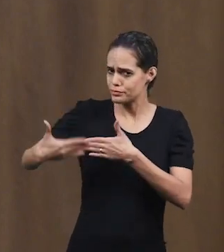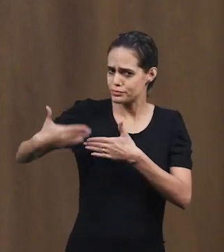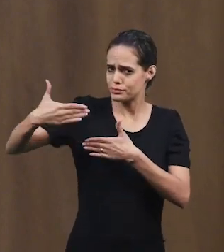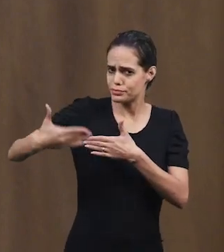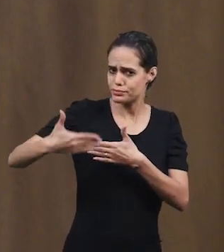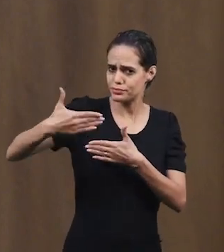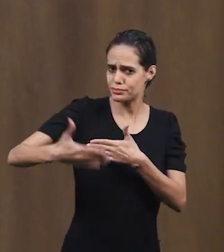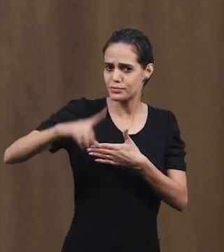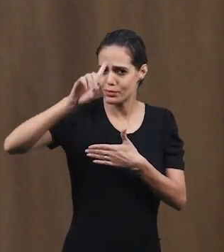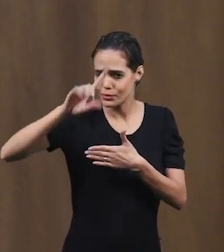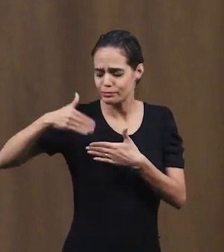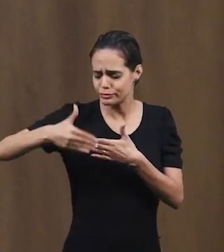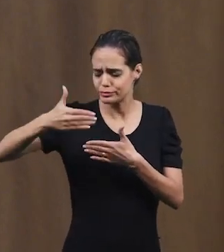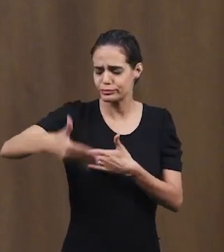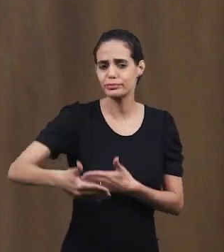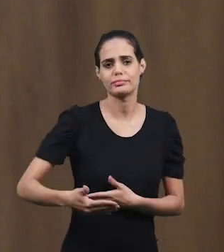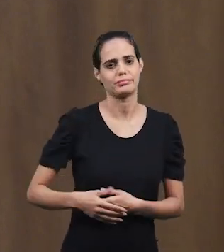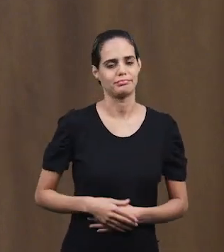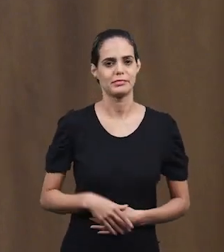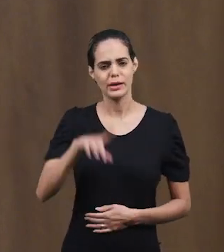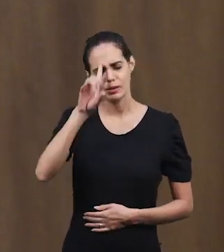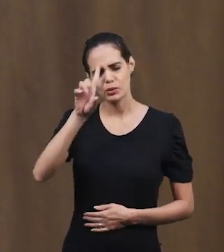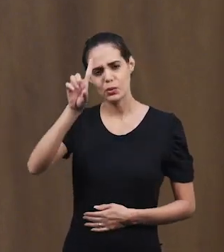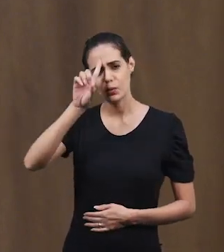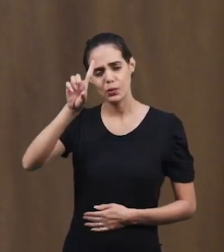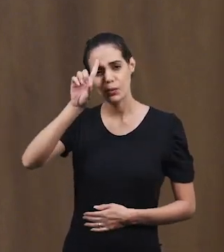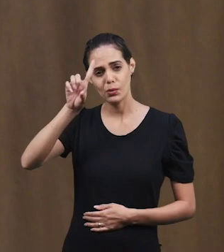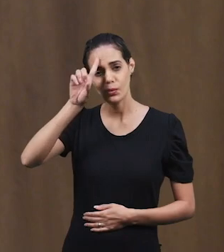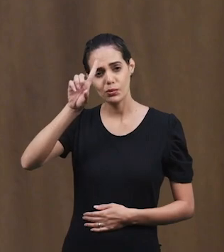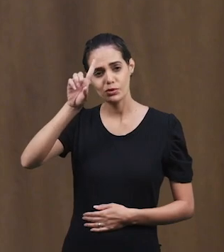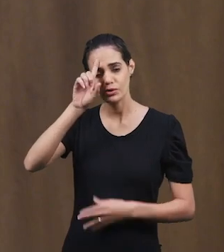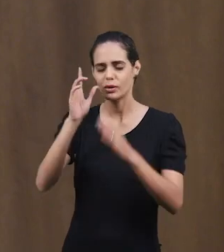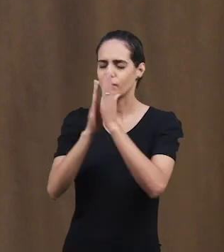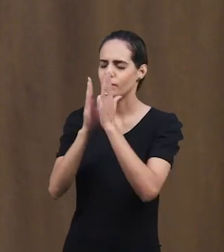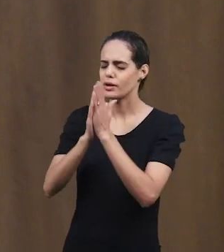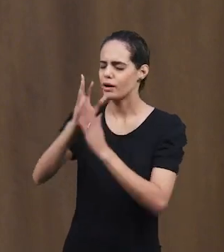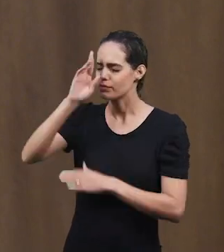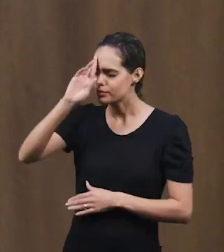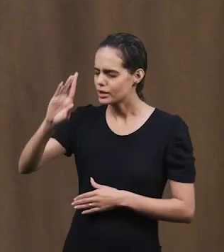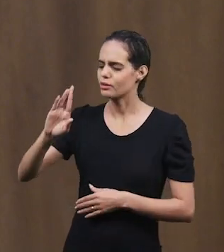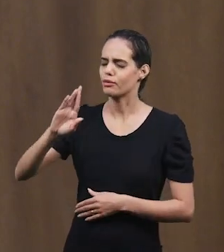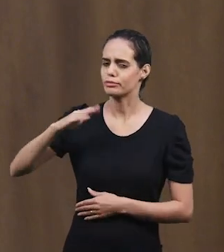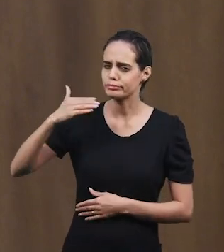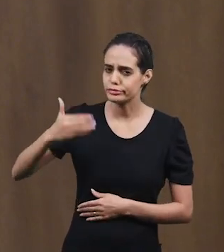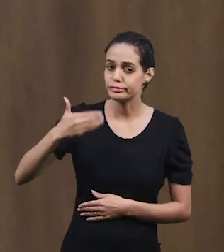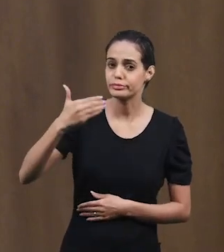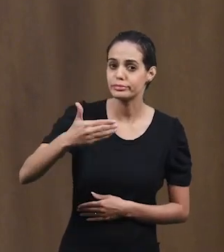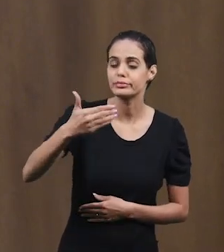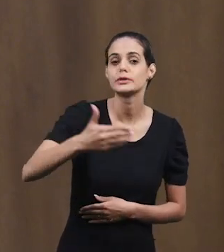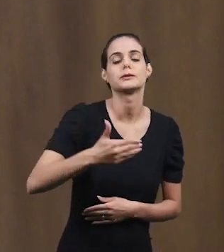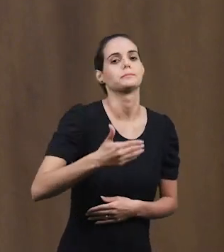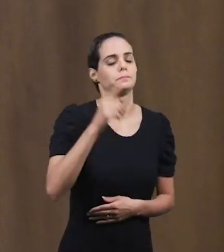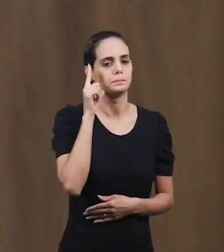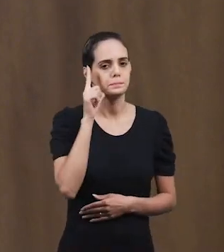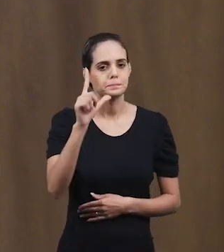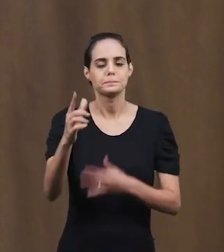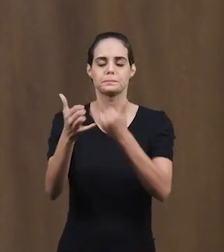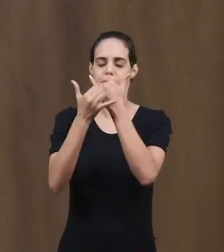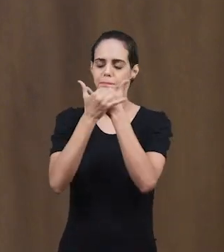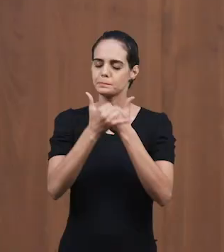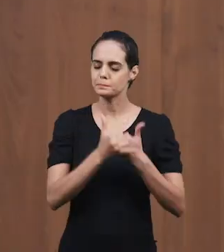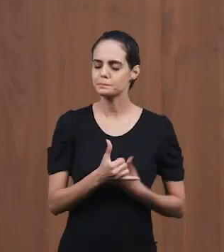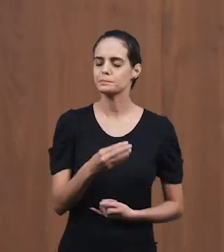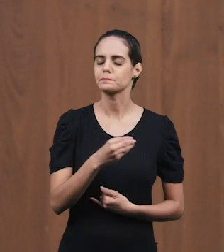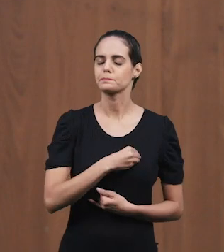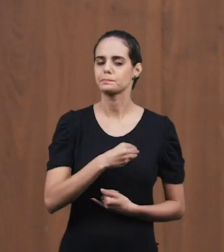en sanctification. Donc nous avons besoin de chercher le Seigneur tous les jours pour arriver, pour